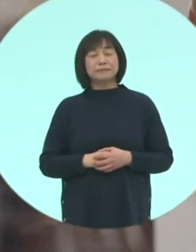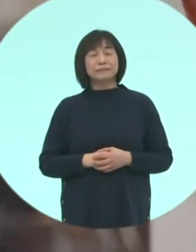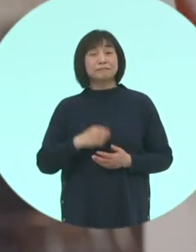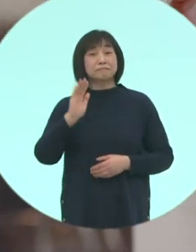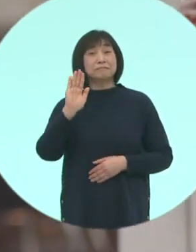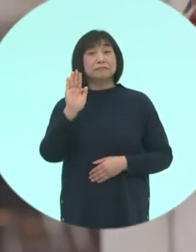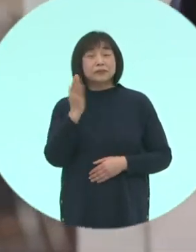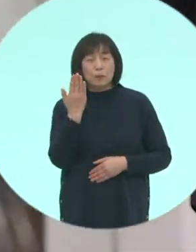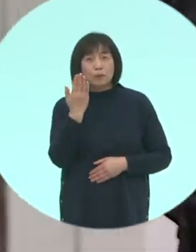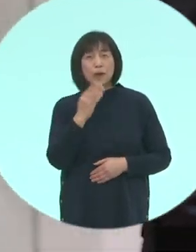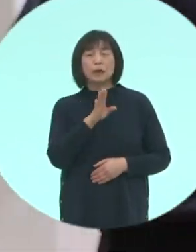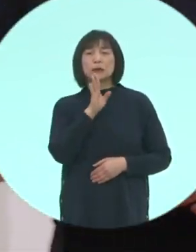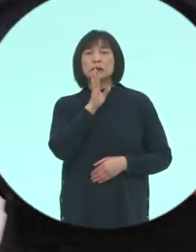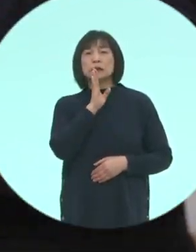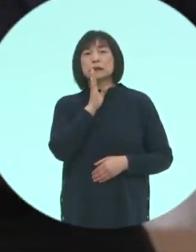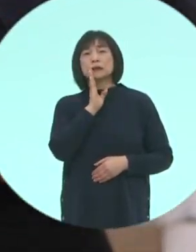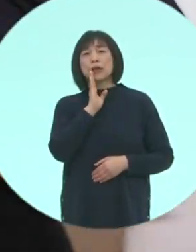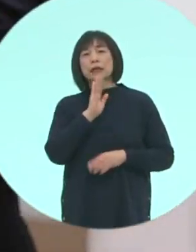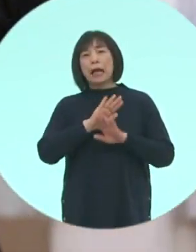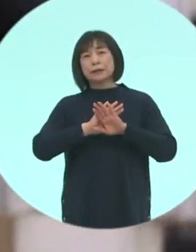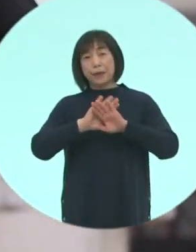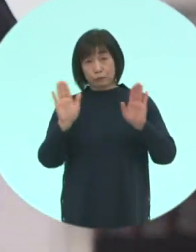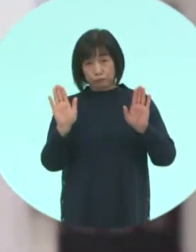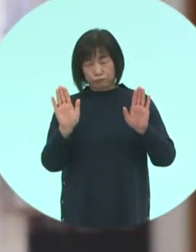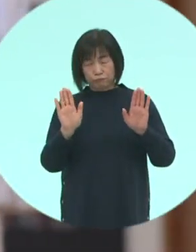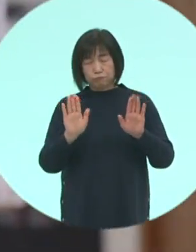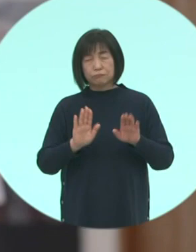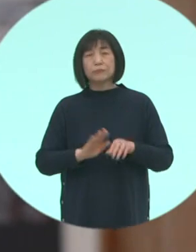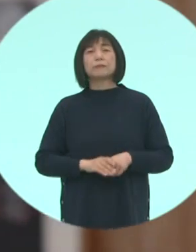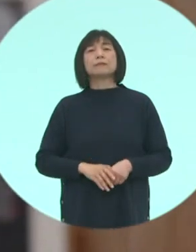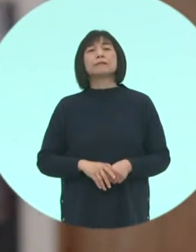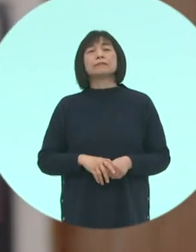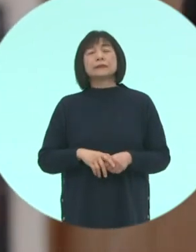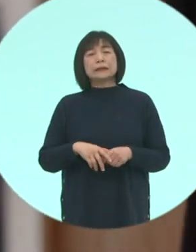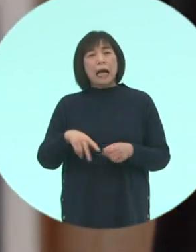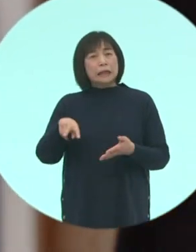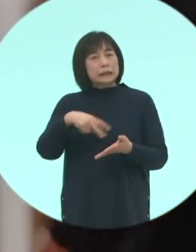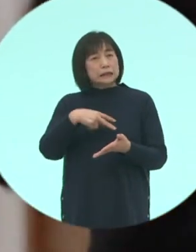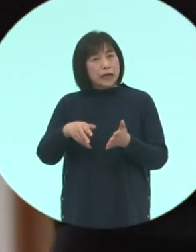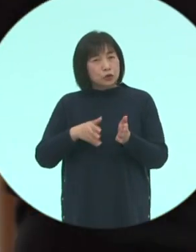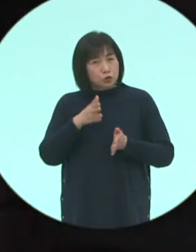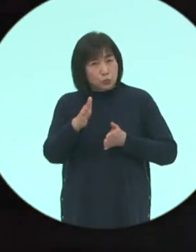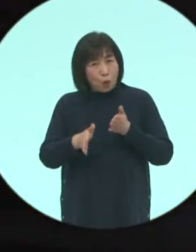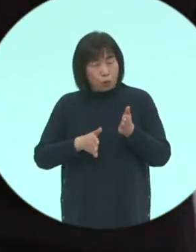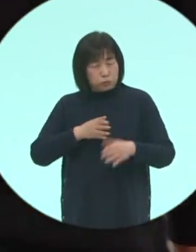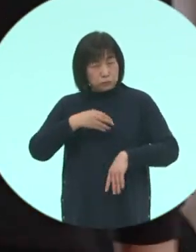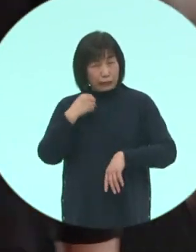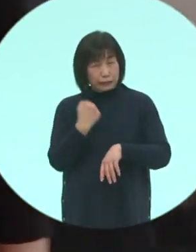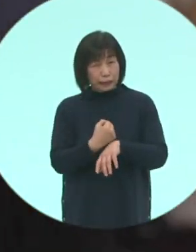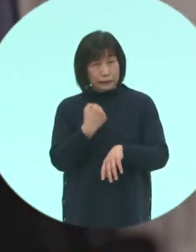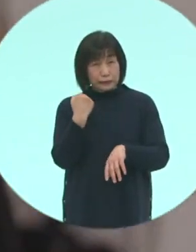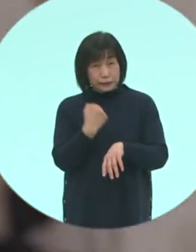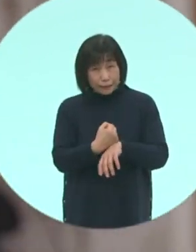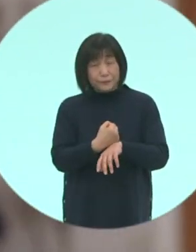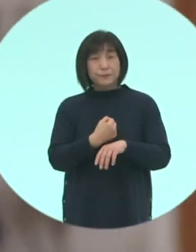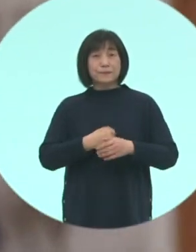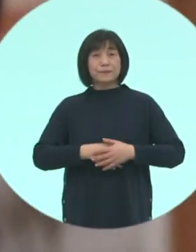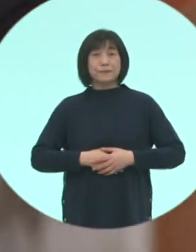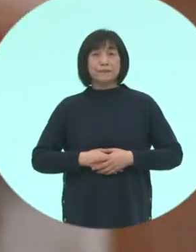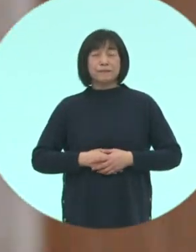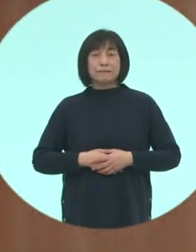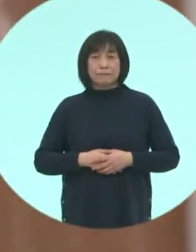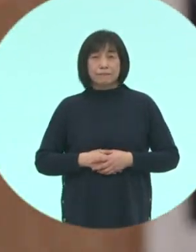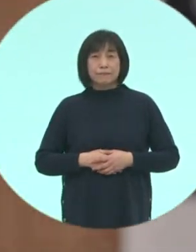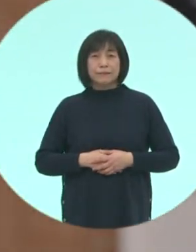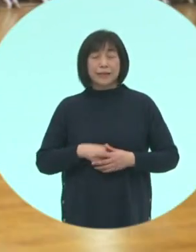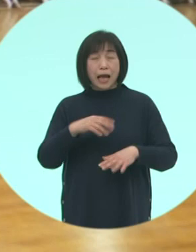しかし実際に始めてみると見た目以上にダンススポーツはハードなスポーツ。初